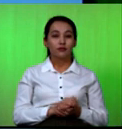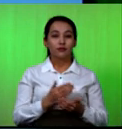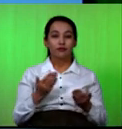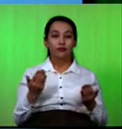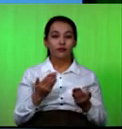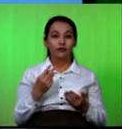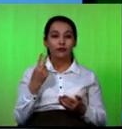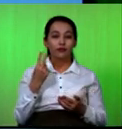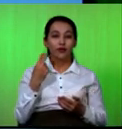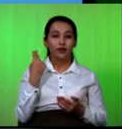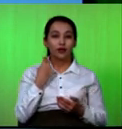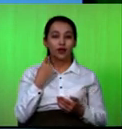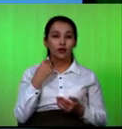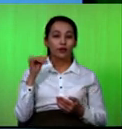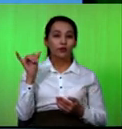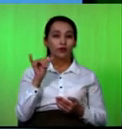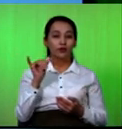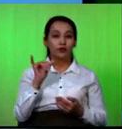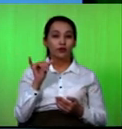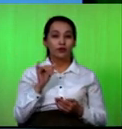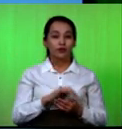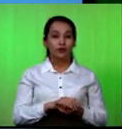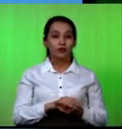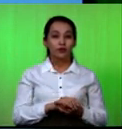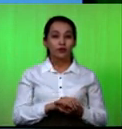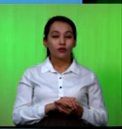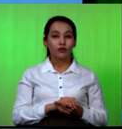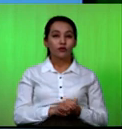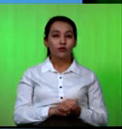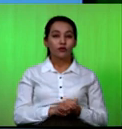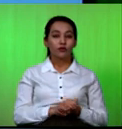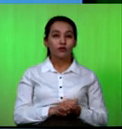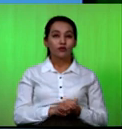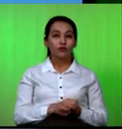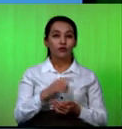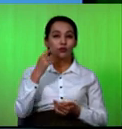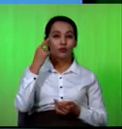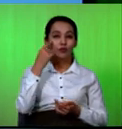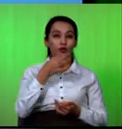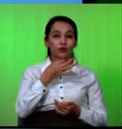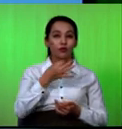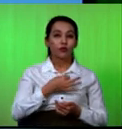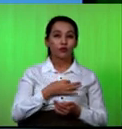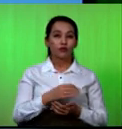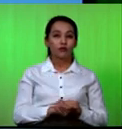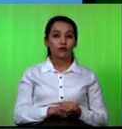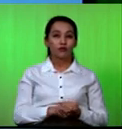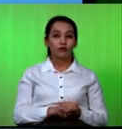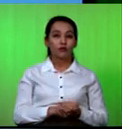Qanday ikkita sonning ko'paytmasi ularning yig'indisiga teng? O'ylab turib javob beringchi.